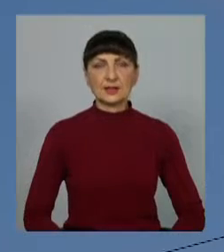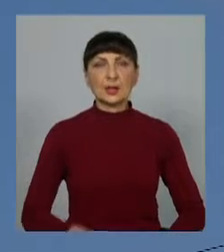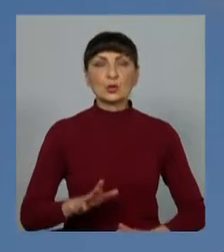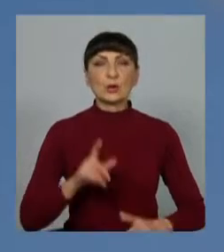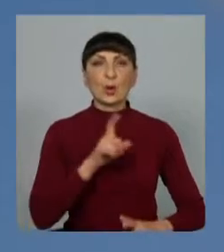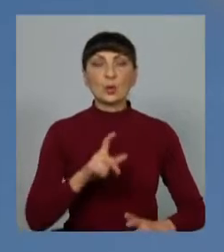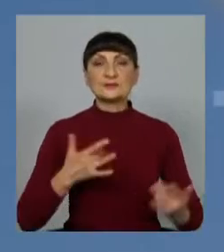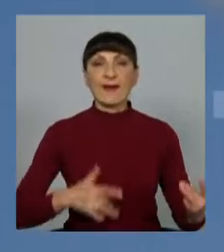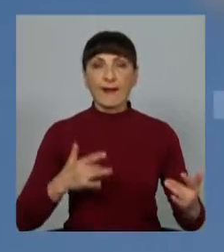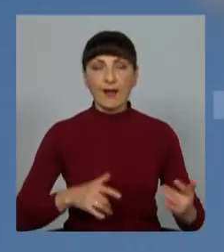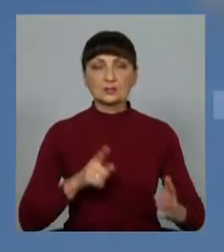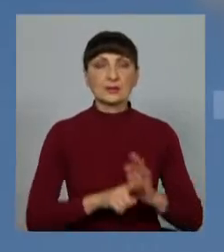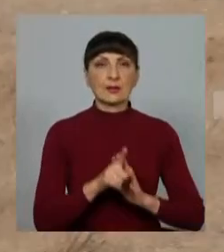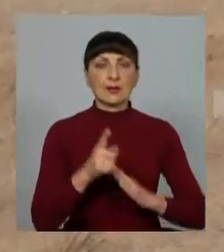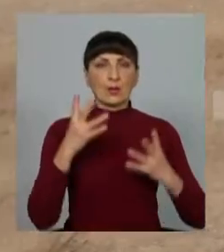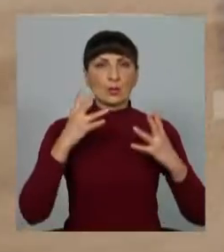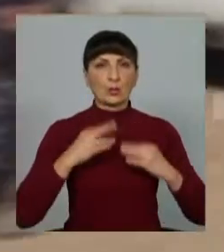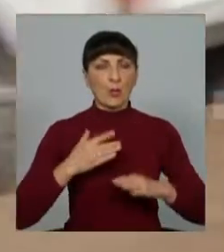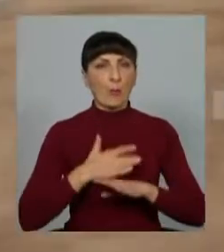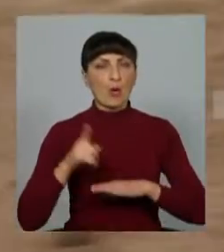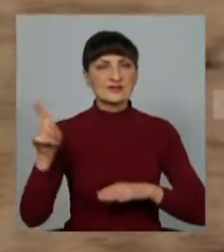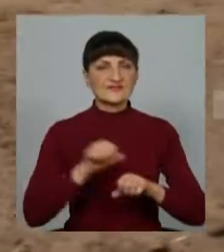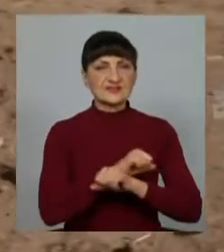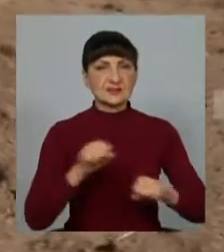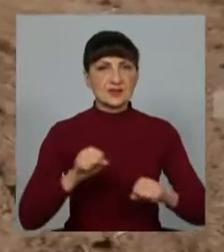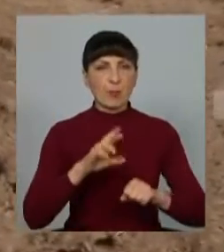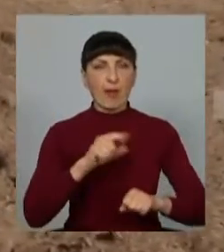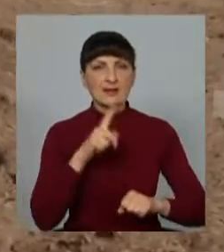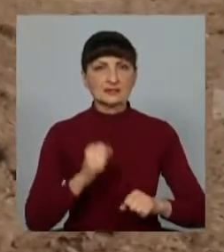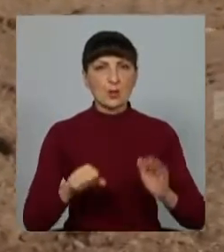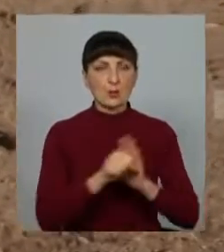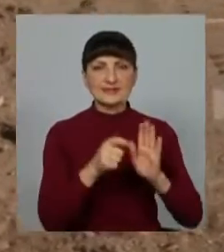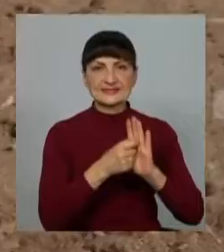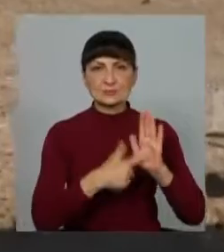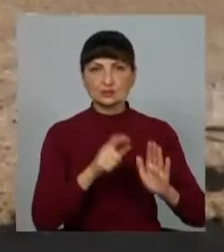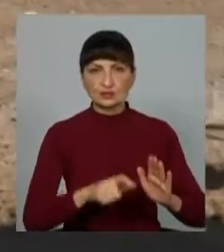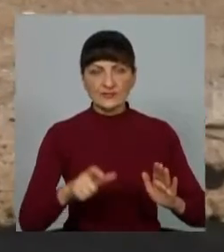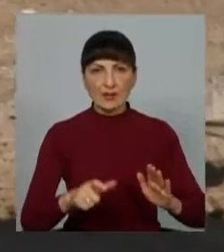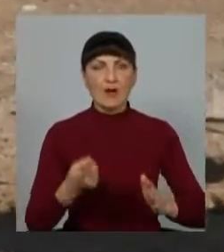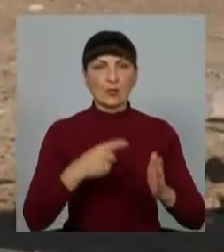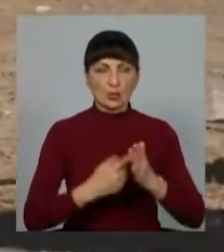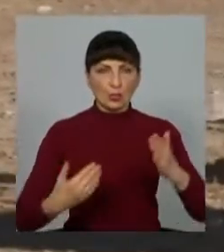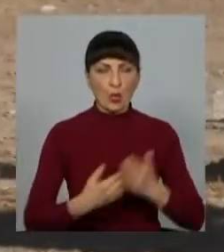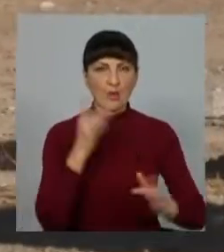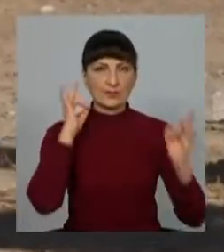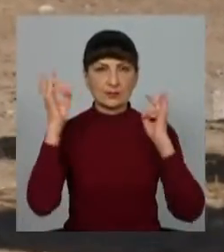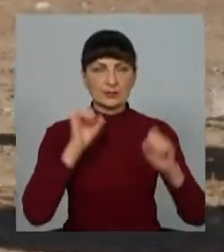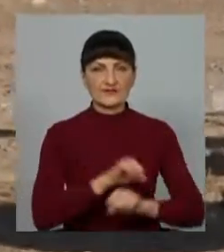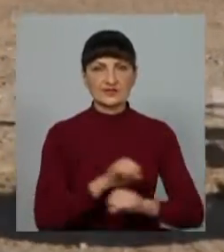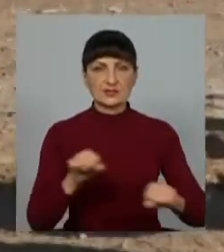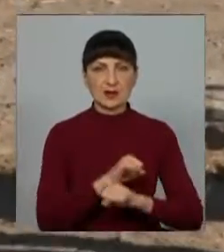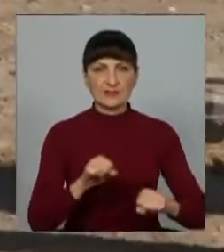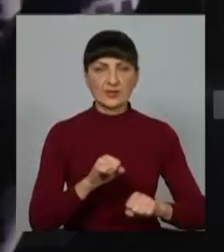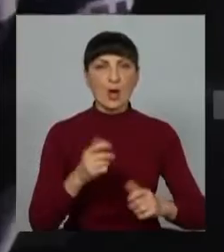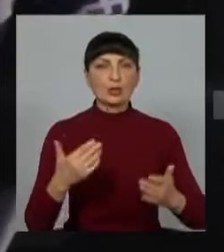Только жители Тараза начали приходить в себя после взрывов на базе боеприпасов, которые унесли жизни 17 человек, как в городе с утра прогремели новые